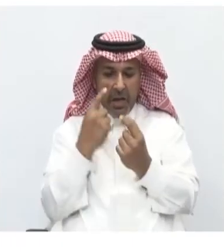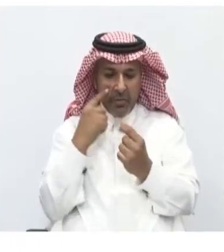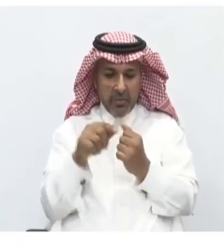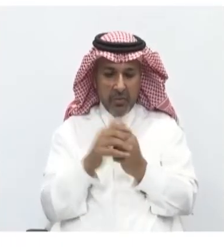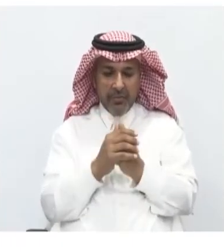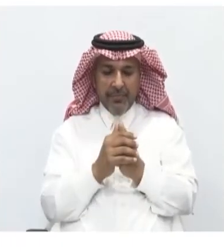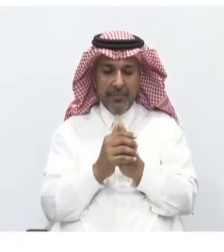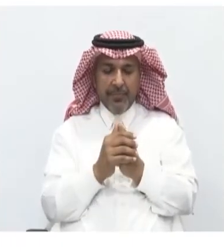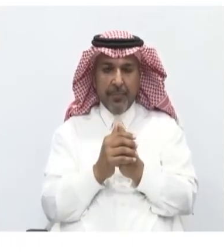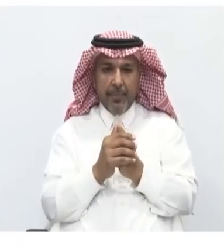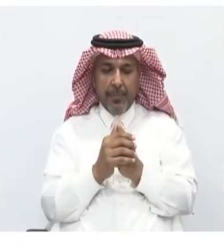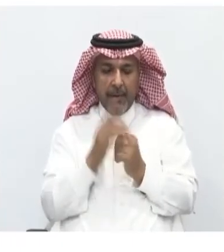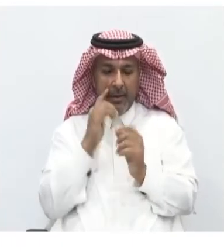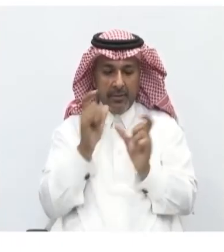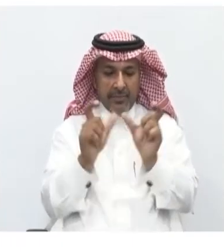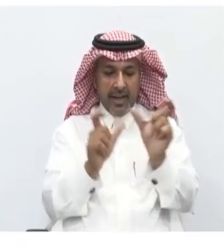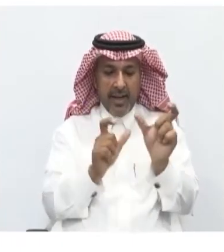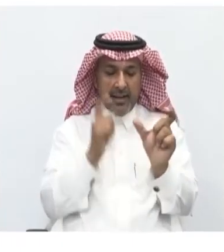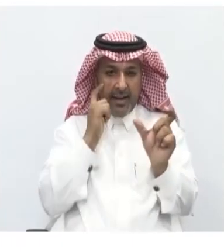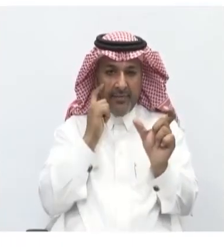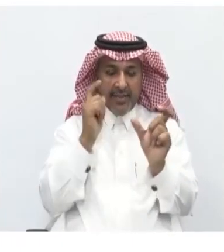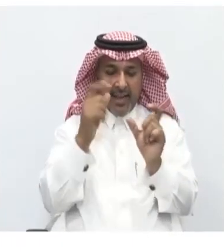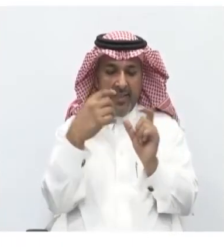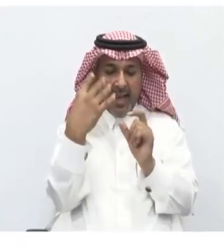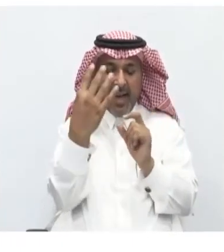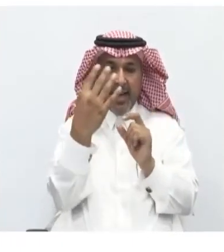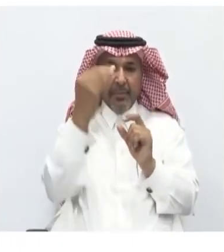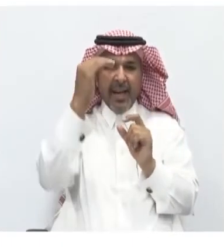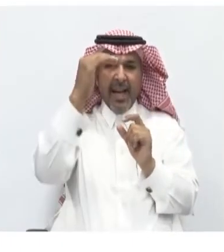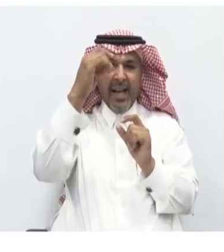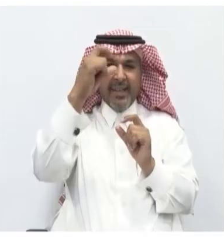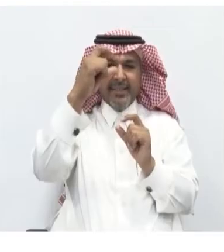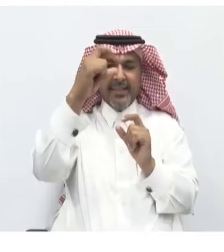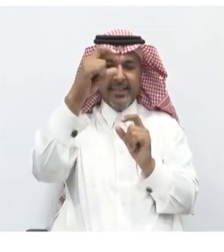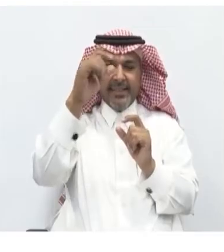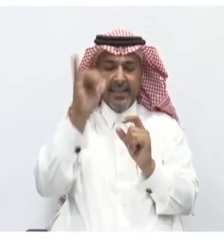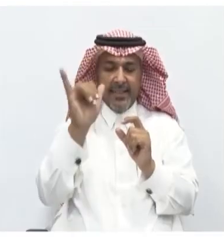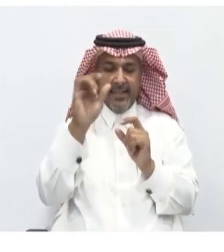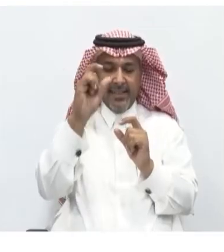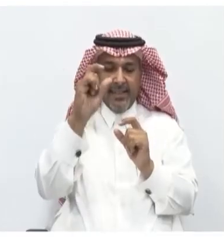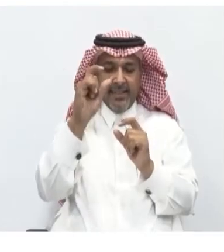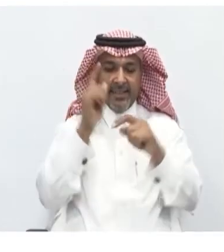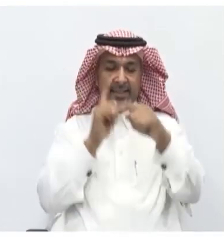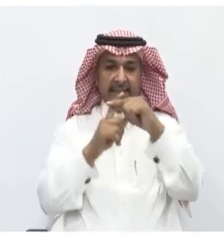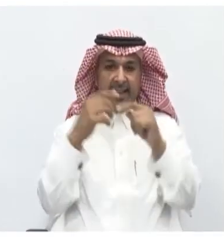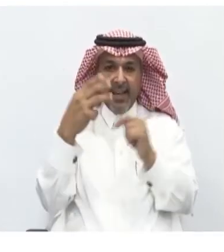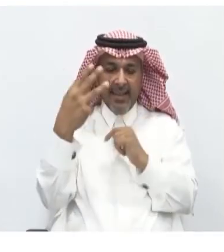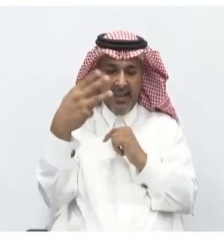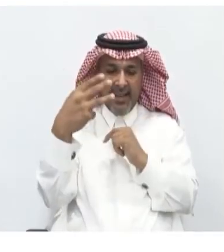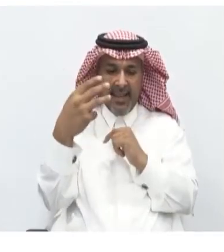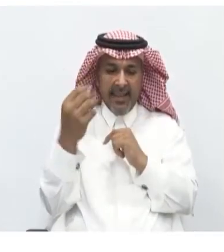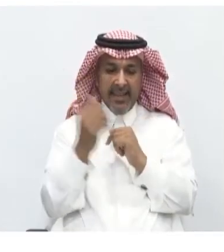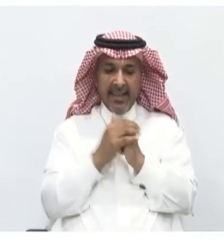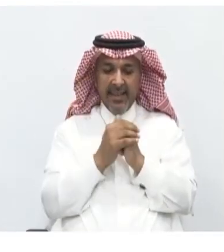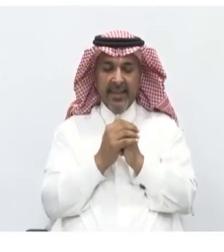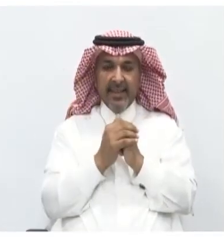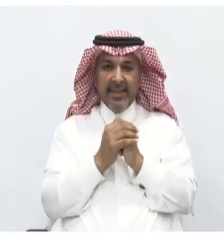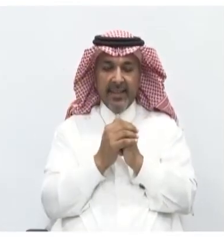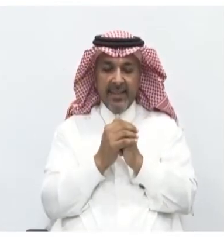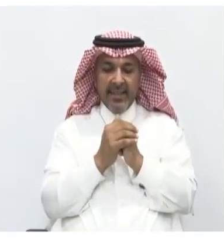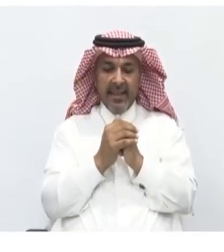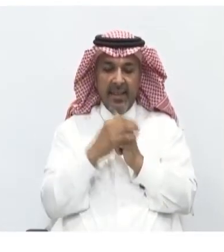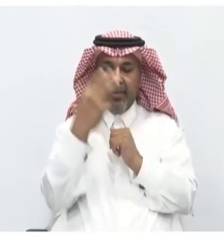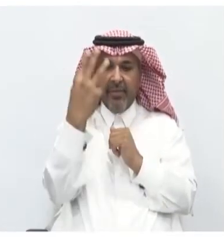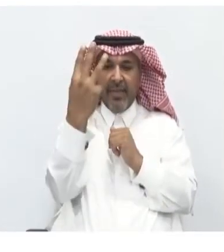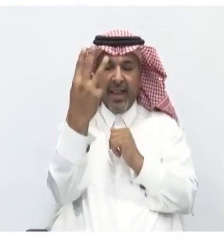يساوي اثنين وحده صيغه من اكسيد الحديد الثلاثي لاحظ معي الحديد في الجدول الدوري